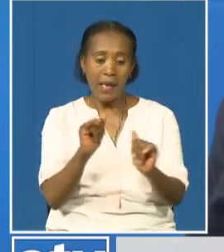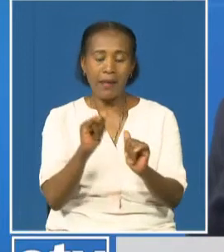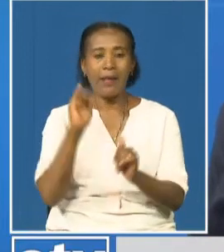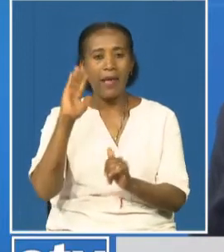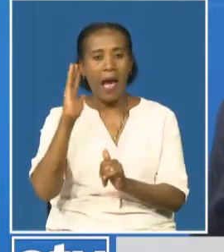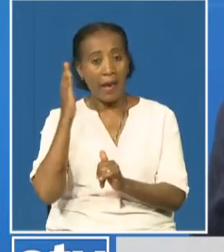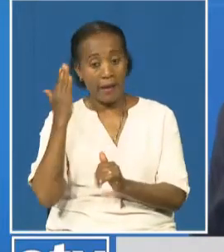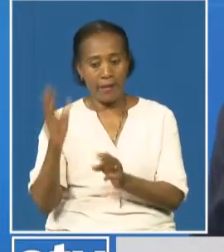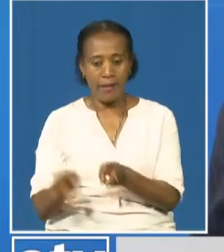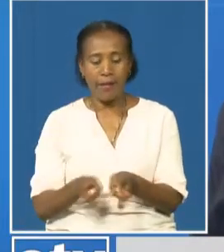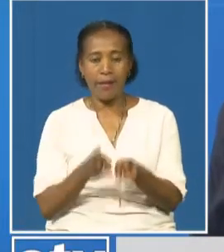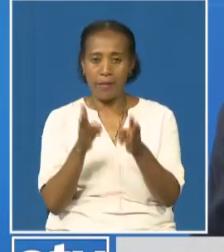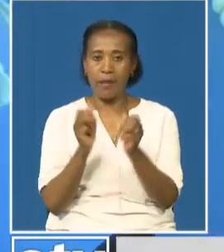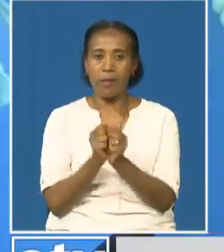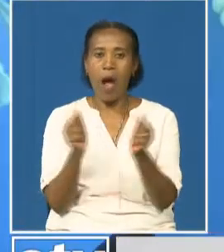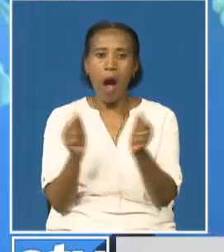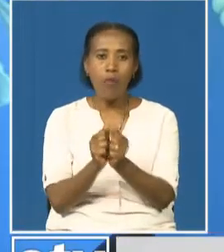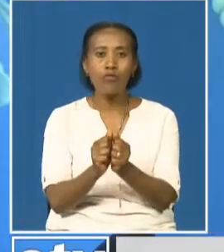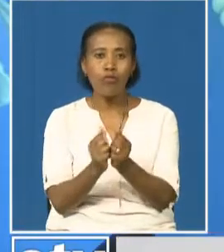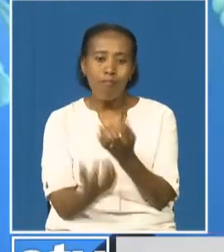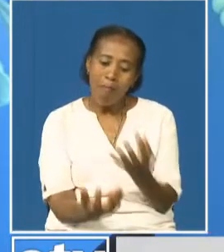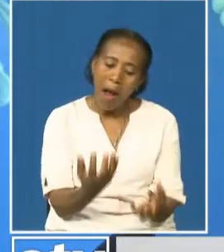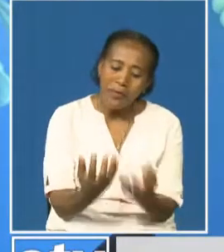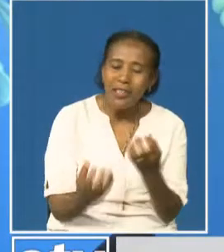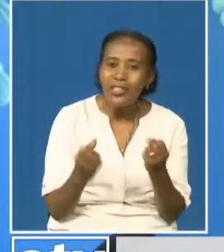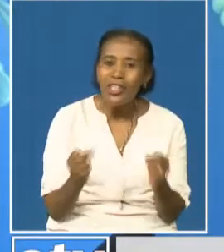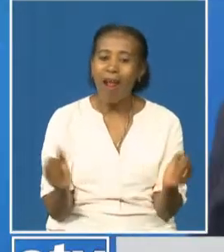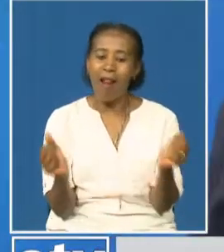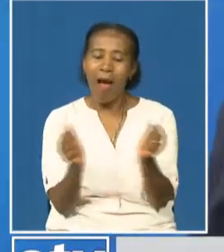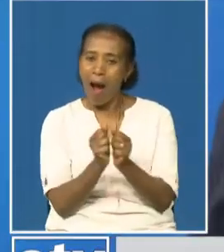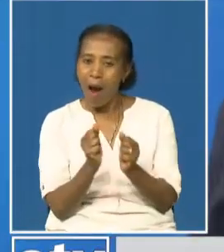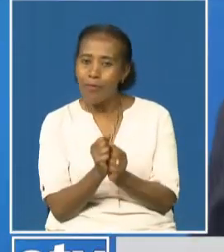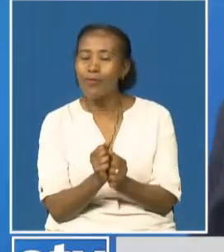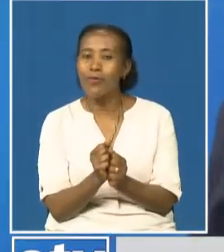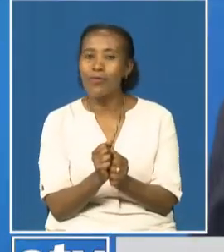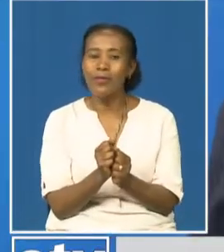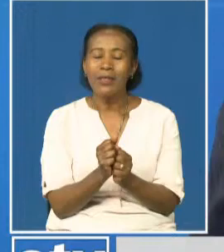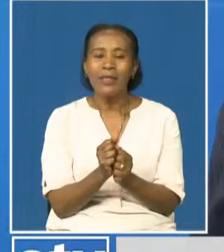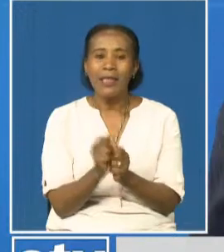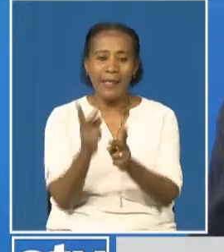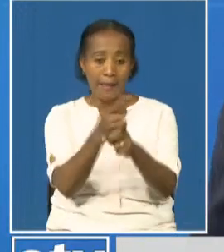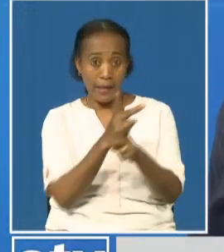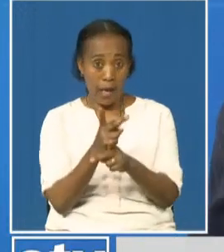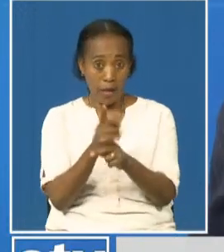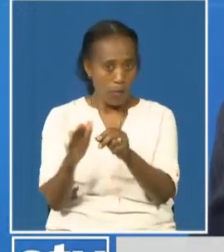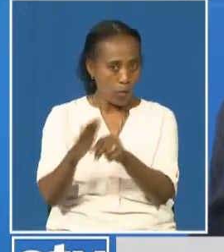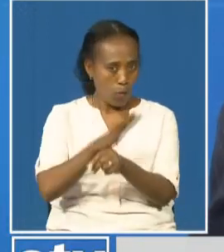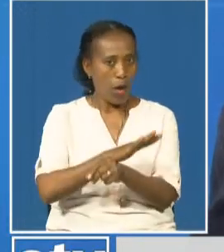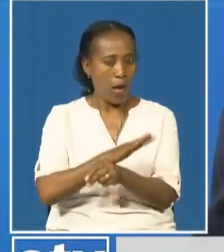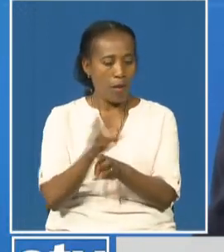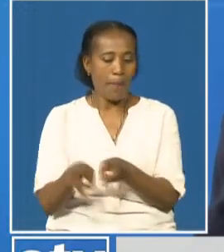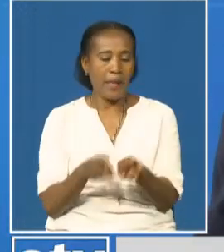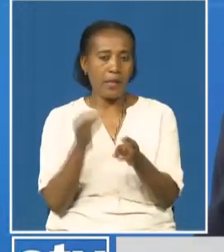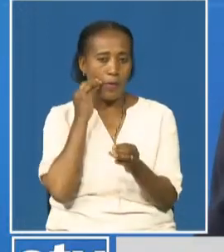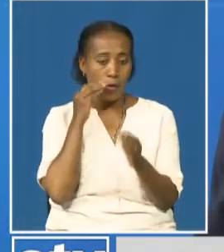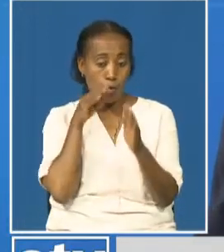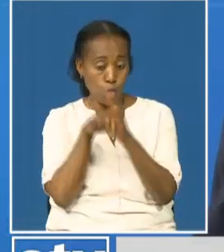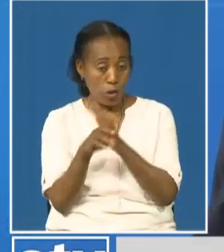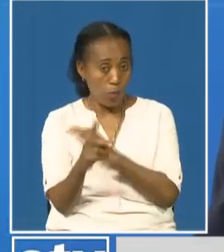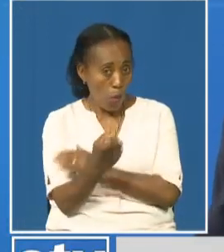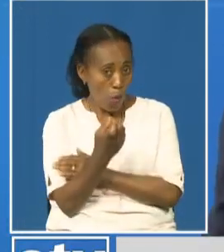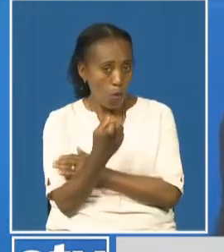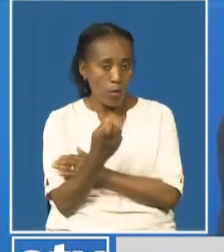ነገሮች አብሮ ማብሰልም ሊሆን ይችላል። አብሮ ማብሰልም አብሮ ያው ጥንቃቄ በተሞላበት መንገድ ቤት ውስጥም